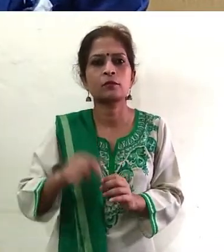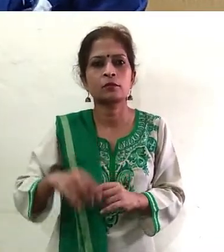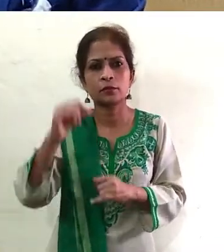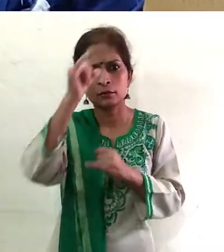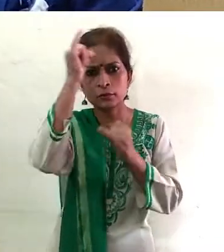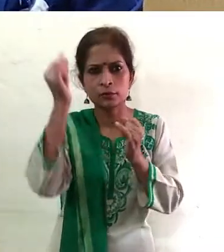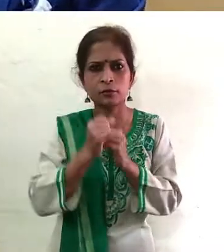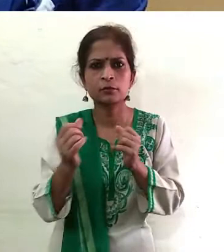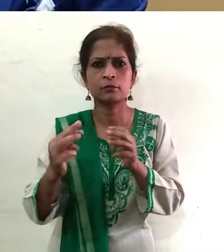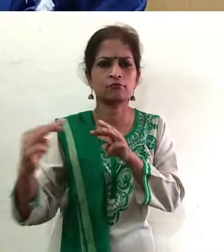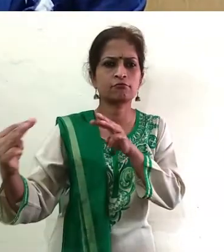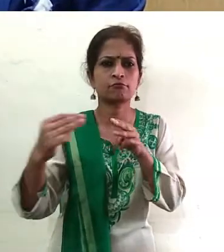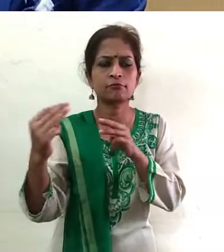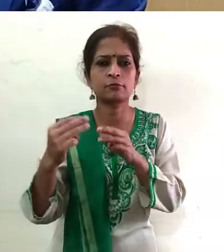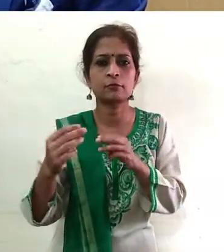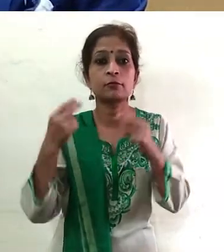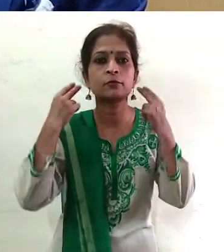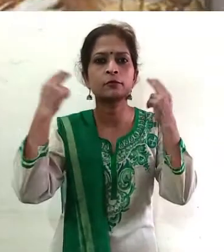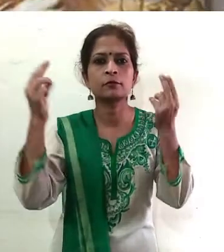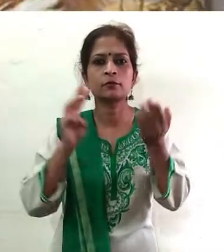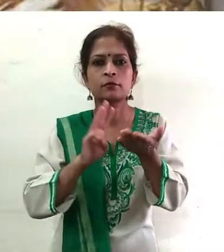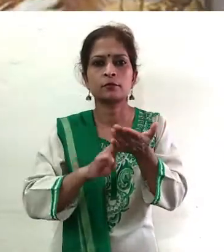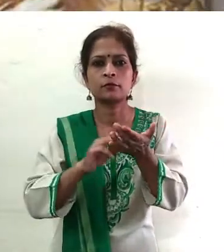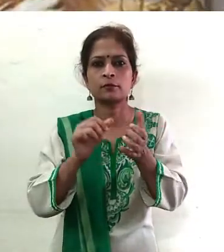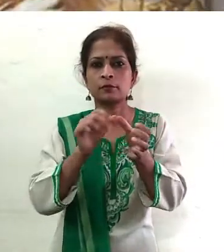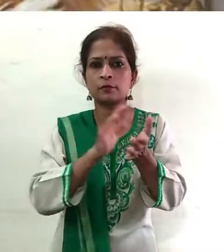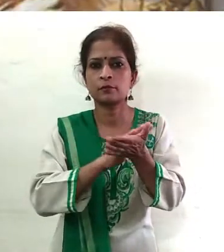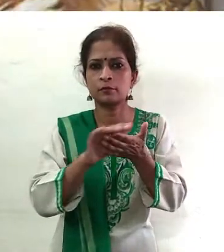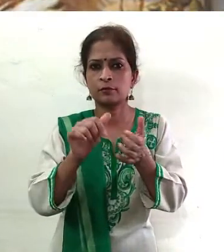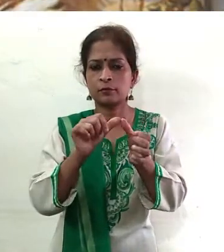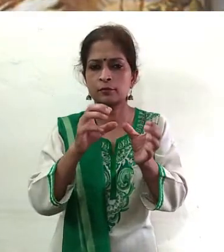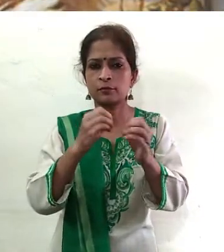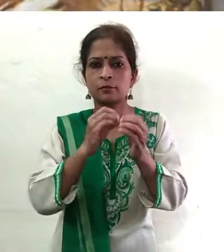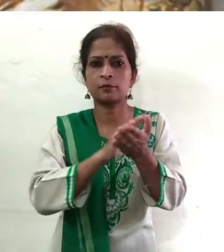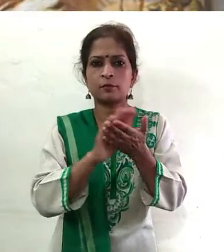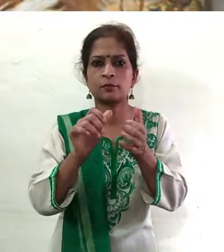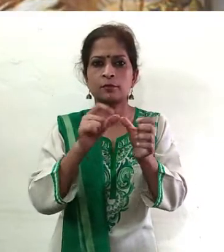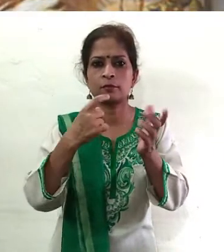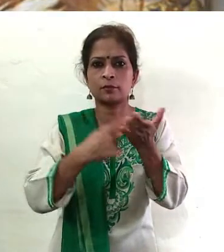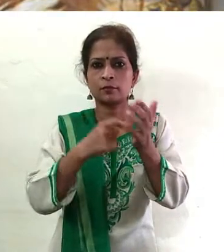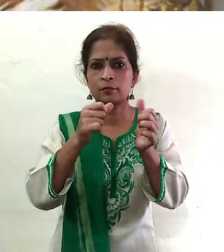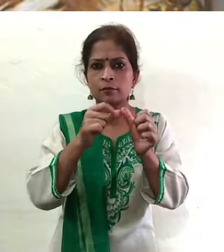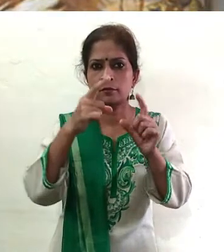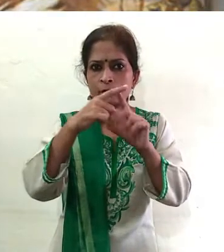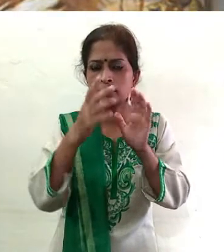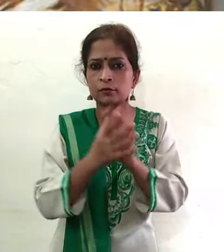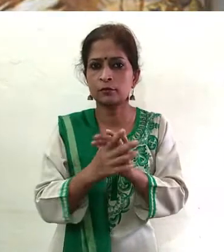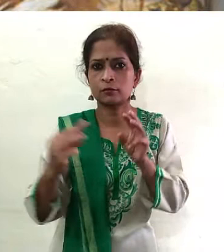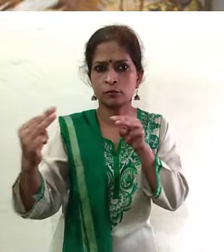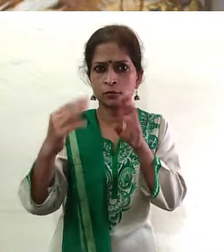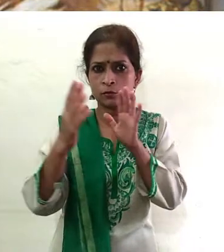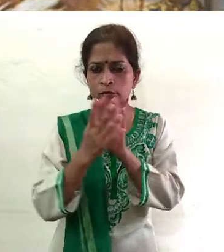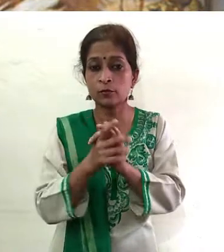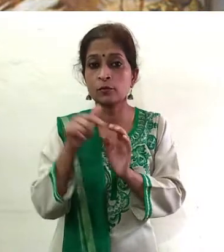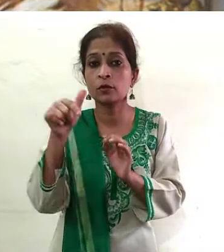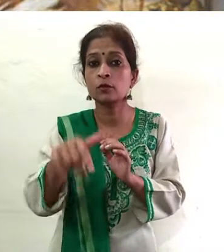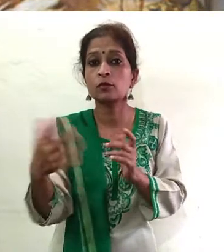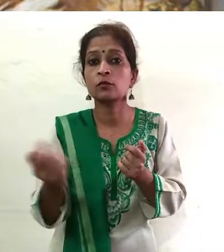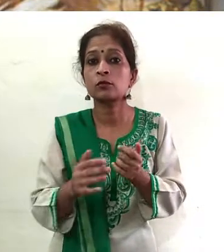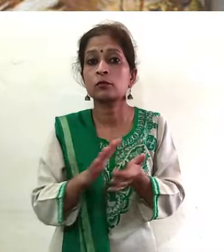कि हमारे देश के नाम से जो सबसे बड़ी युद्ध हुई महाभारत जी उस महाभारत युद्ध के होने में